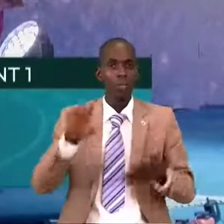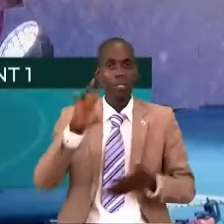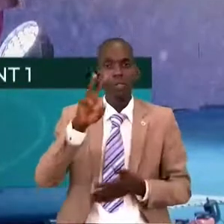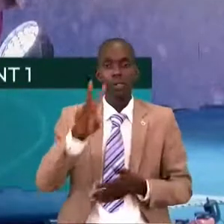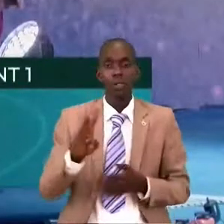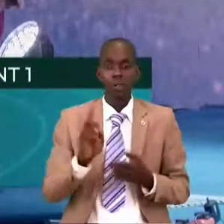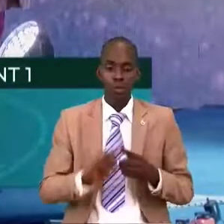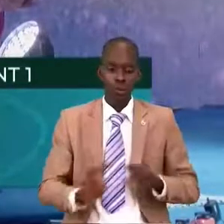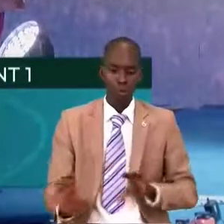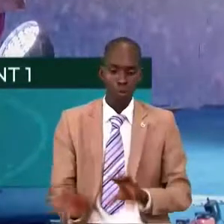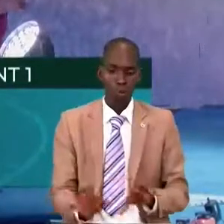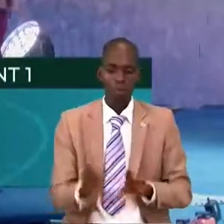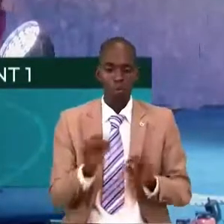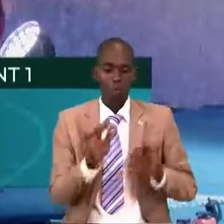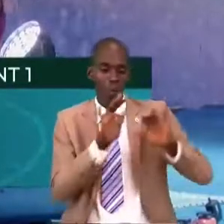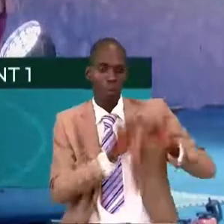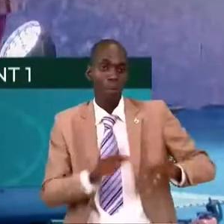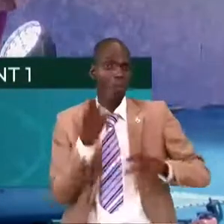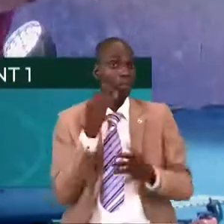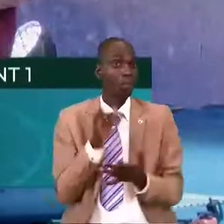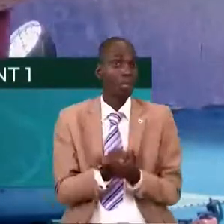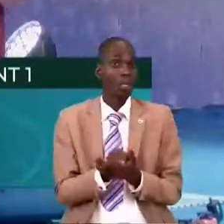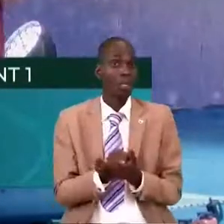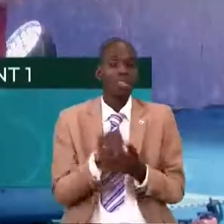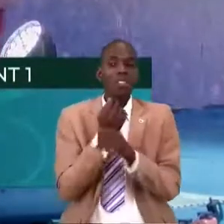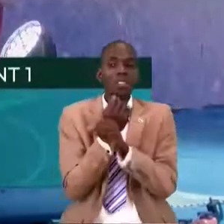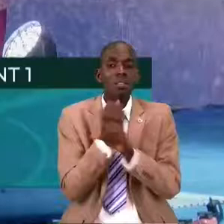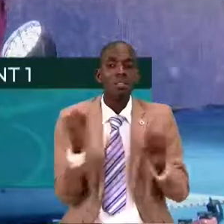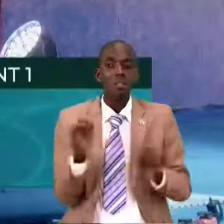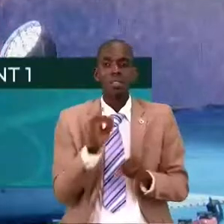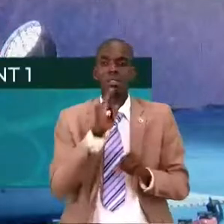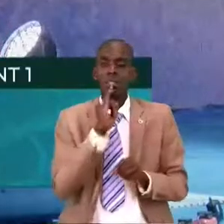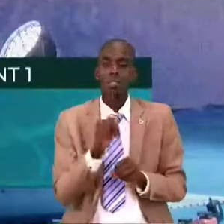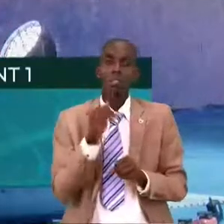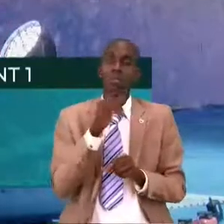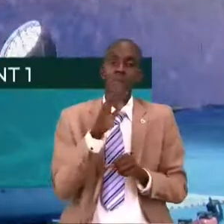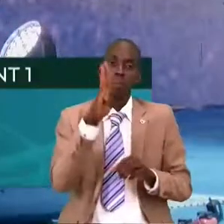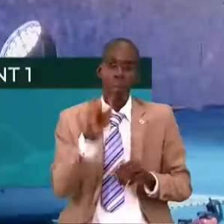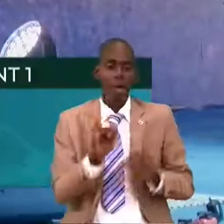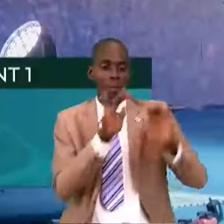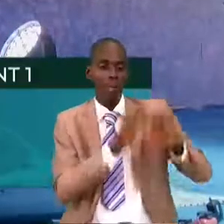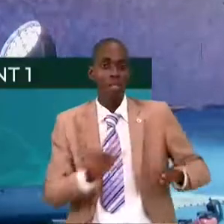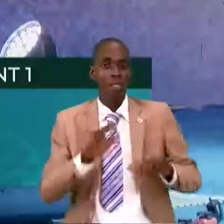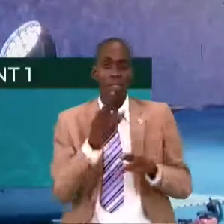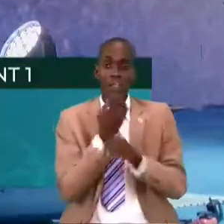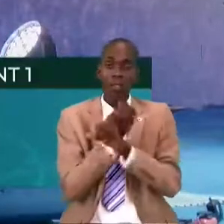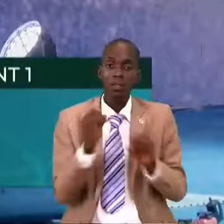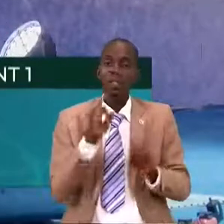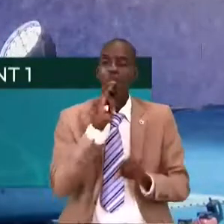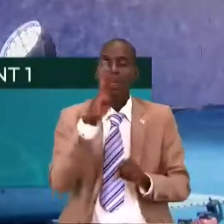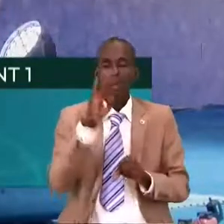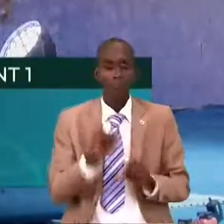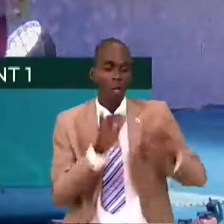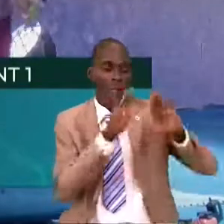Le salut n'est pas la miséricorde. La rédemption, ce n'est pas la miséricorde. La justice, ce n'est pas la miséricorde. La guérison, ce n'est pas la